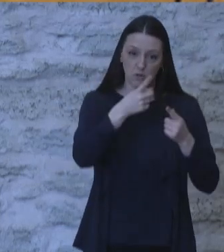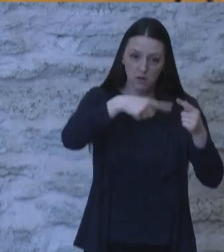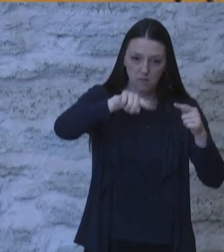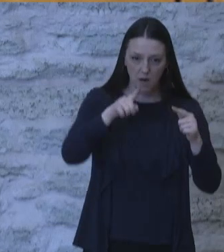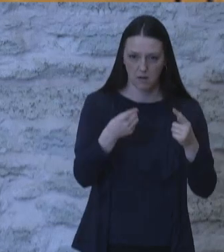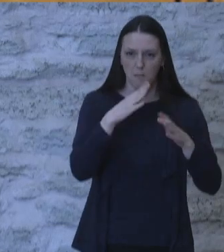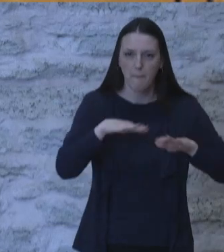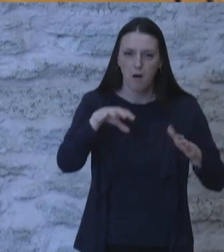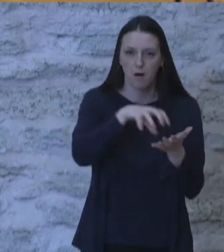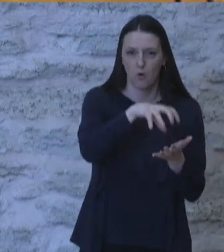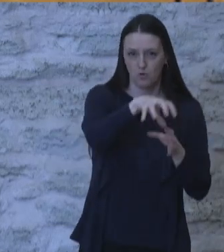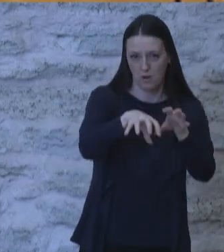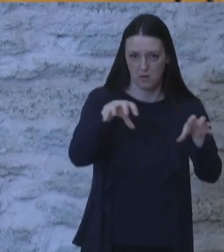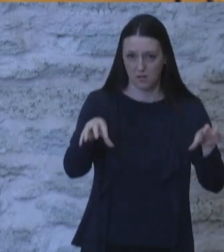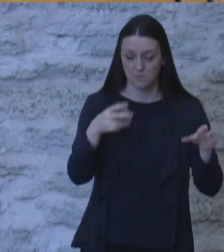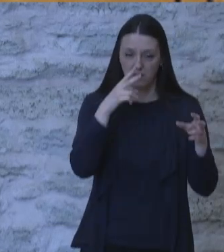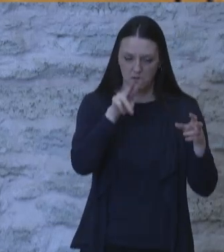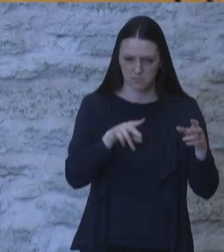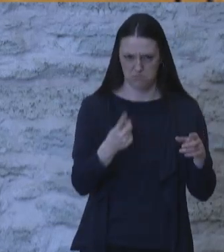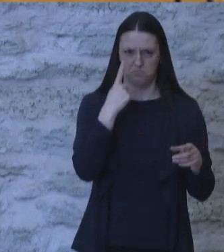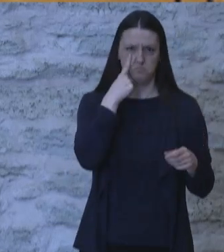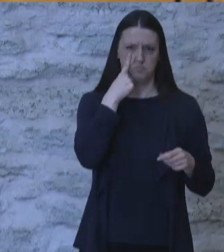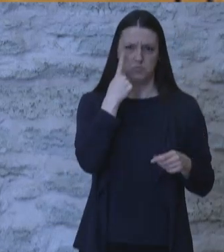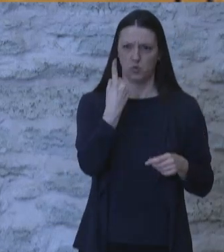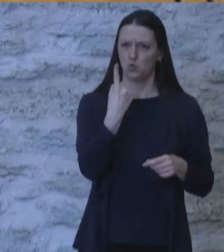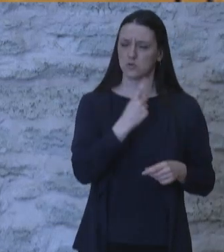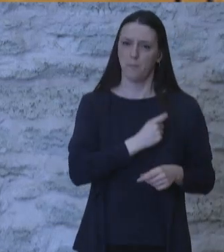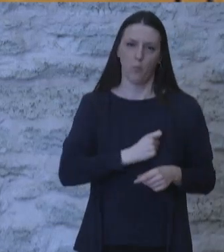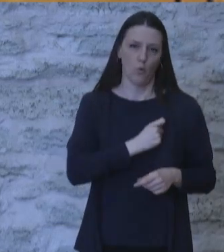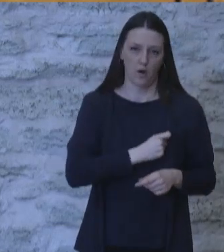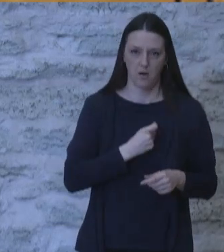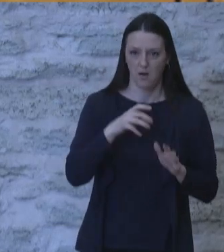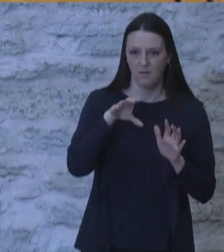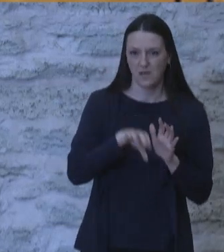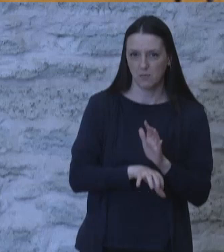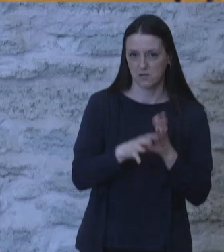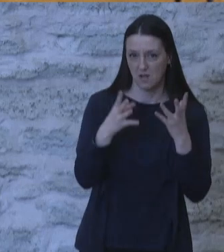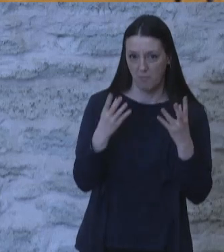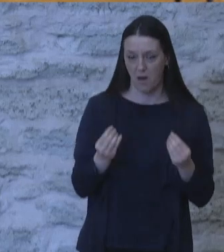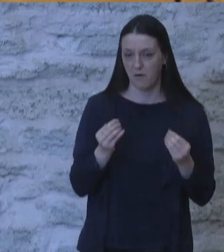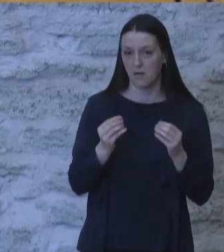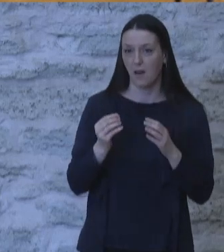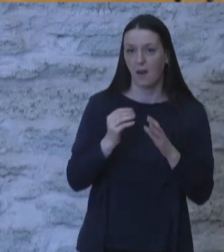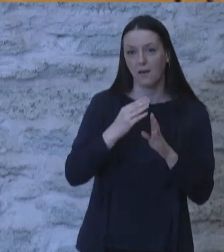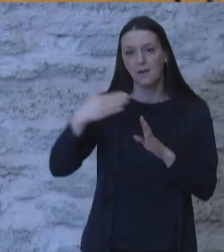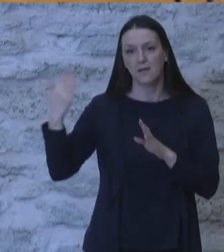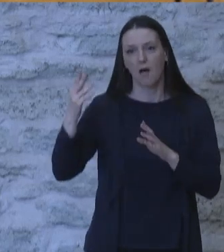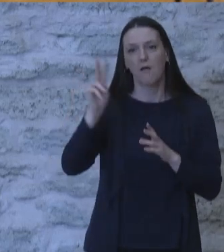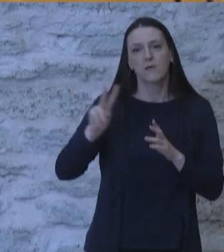Ja üks asi, mis hakkab erilised silma ja teeb muret, on viimaste päevad arengud Ida-Virumal. Et seal see kasvukõver on